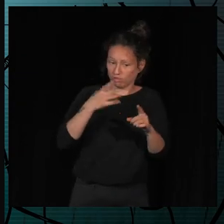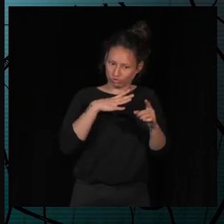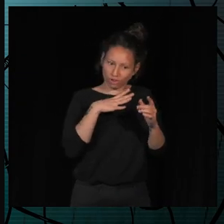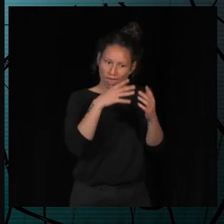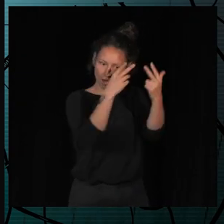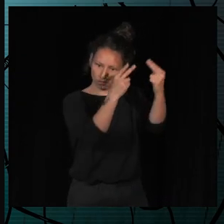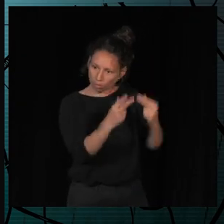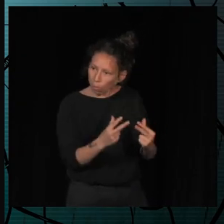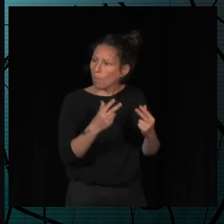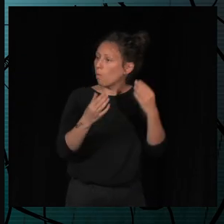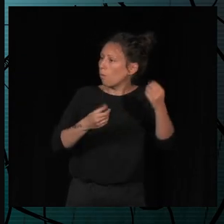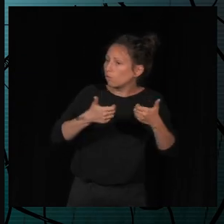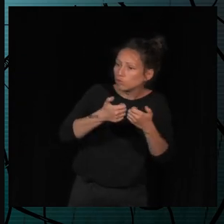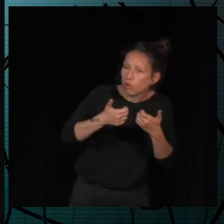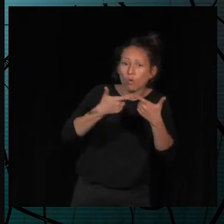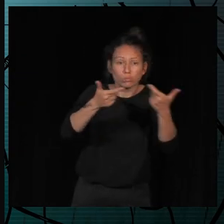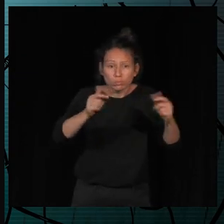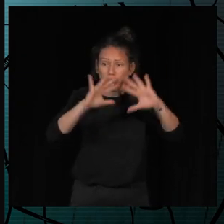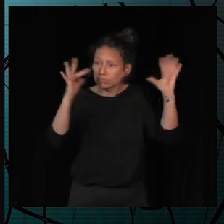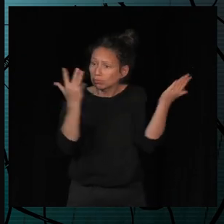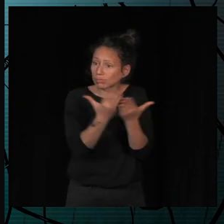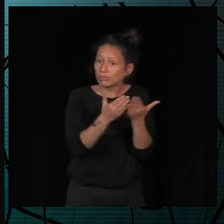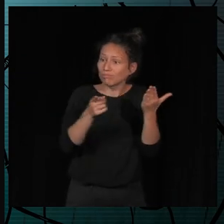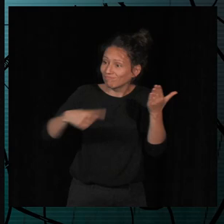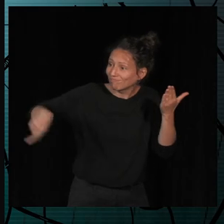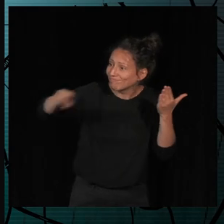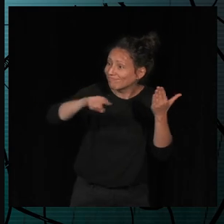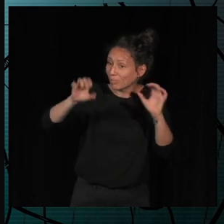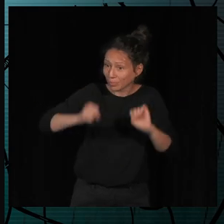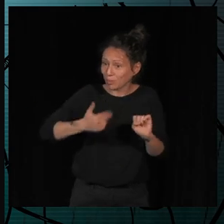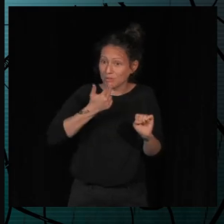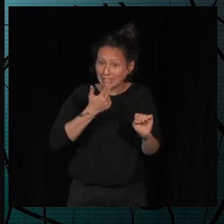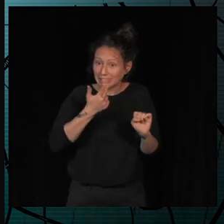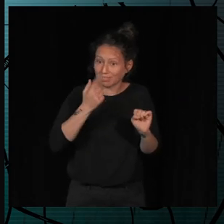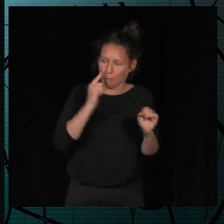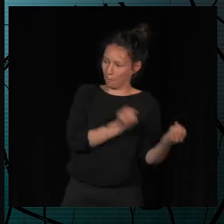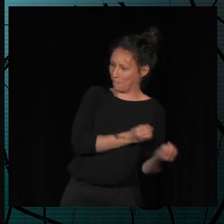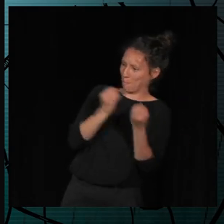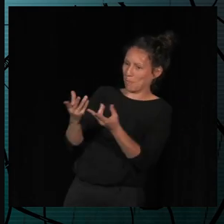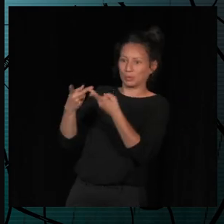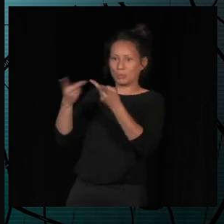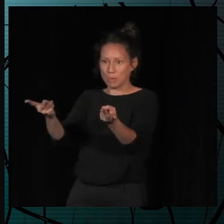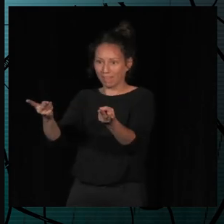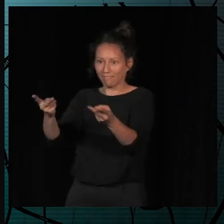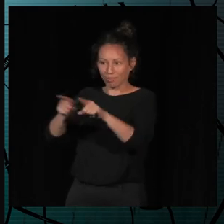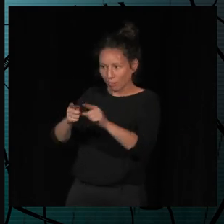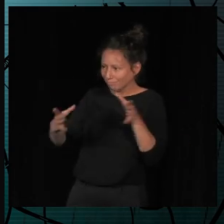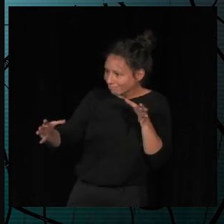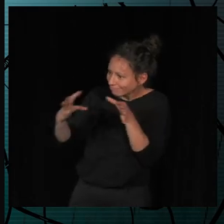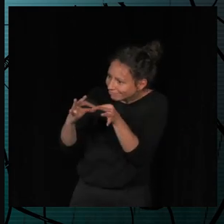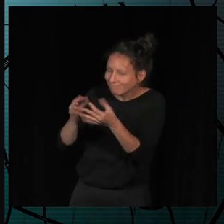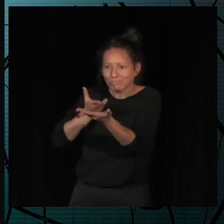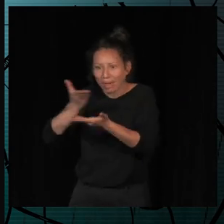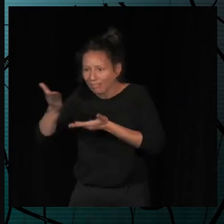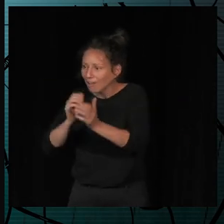supports avec vos publics pour pouvoir à la fois co-créer partager des choses et puis coconstruire à partir de des